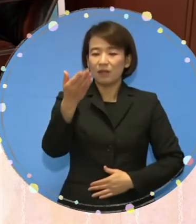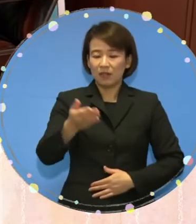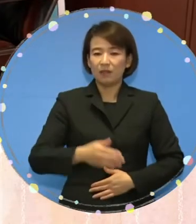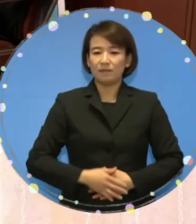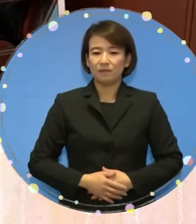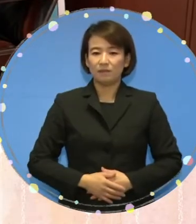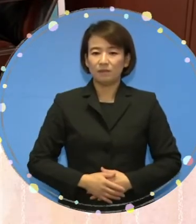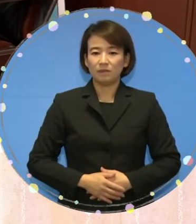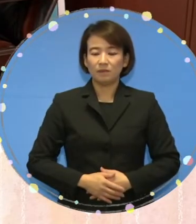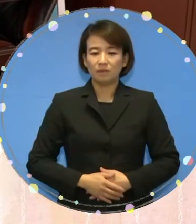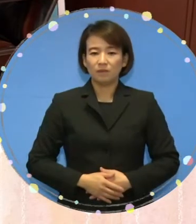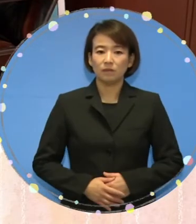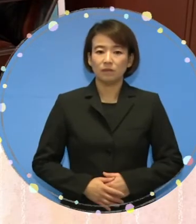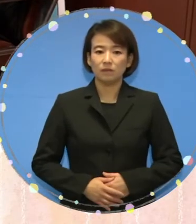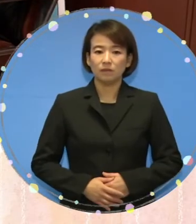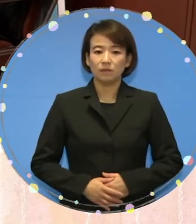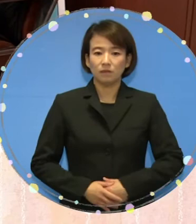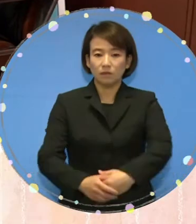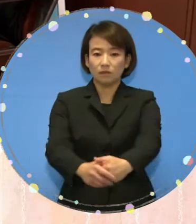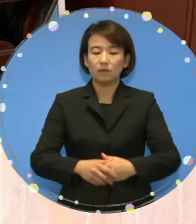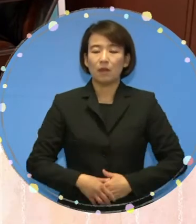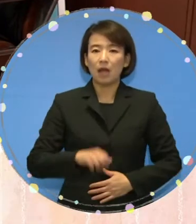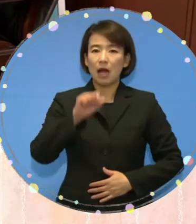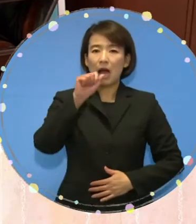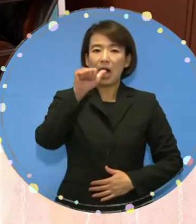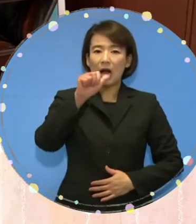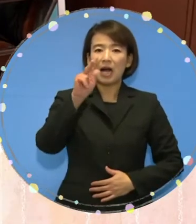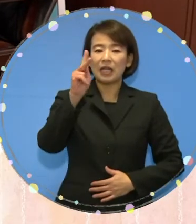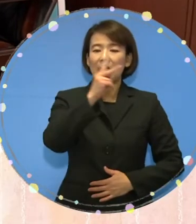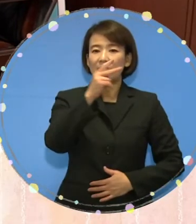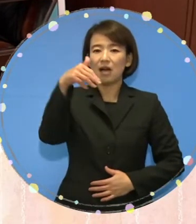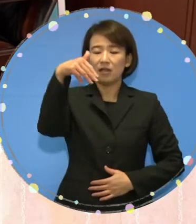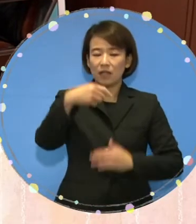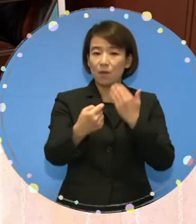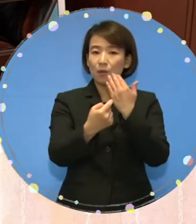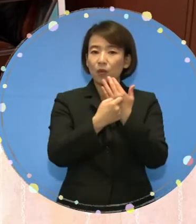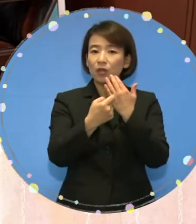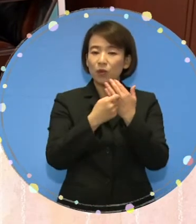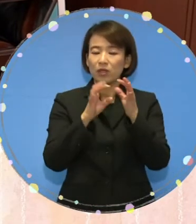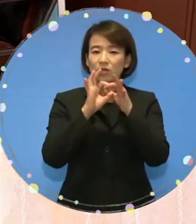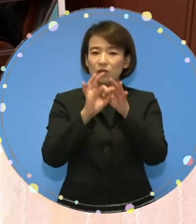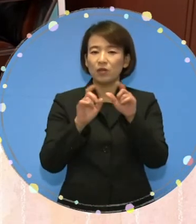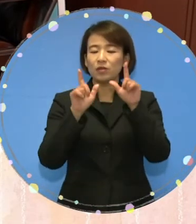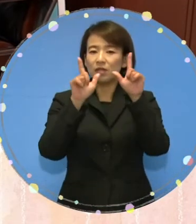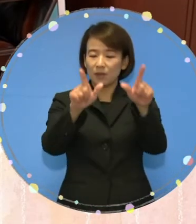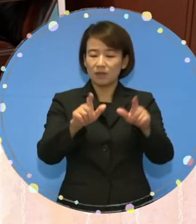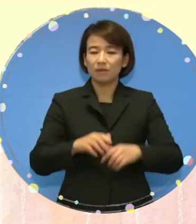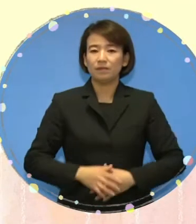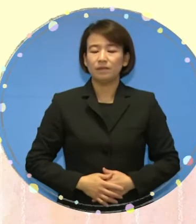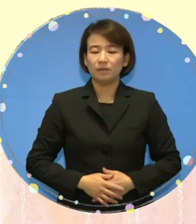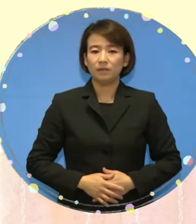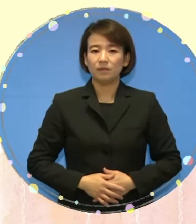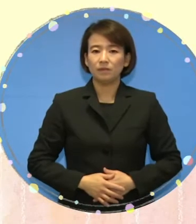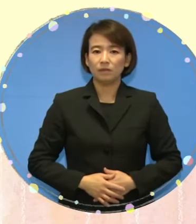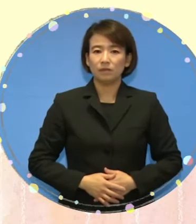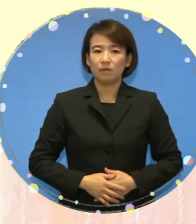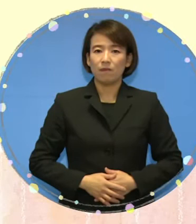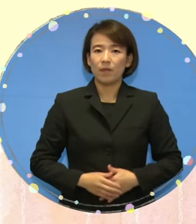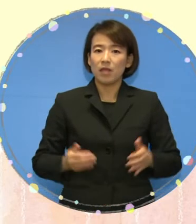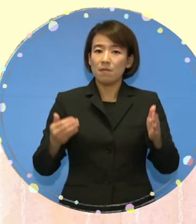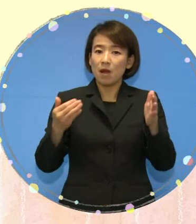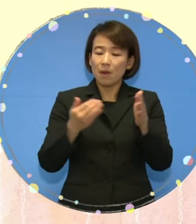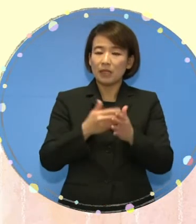てはいかがでしょうかはい銅ポイント事業について食べさせていただきたいと思いますこれまで市が